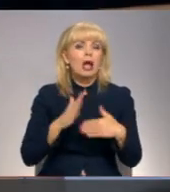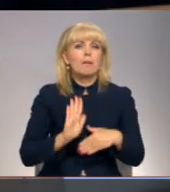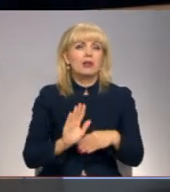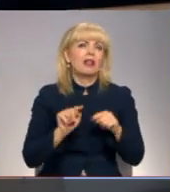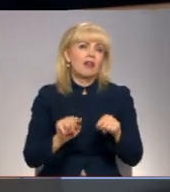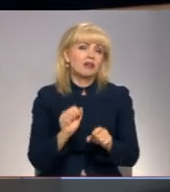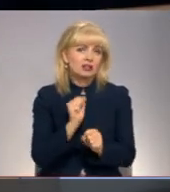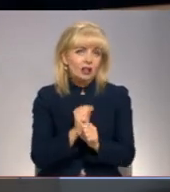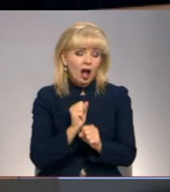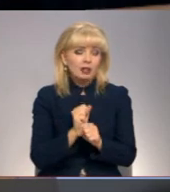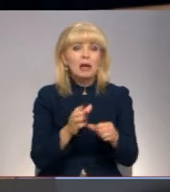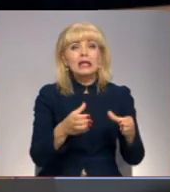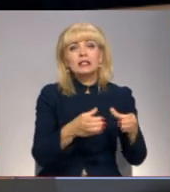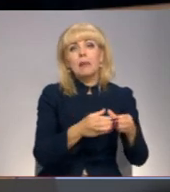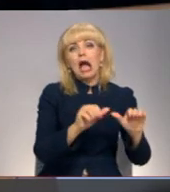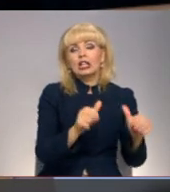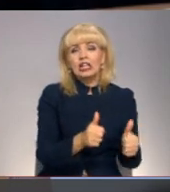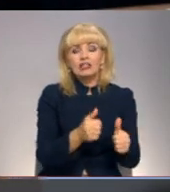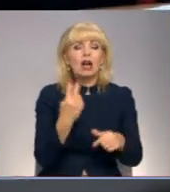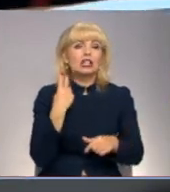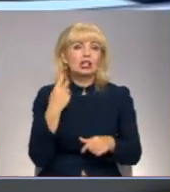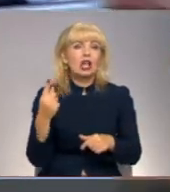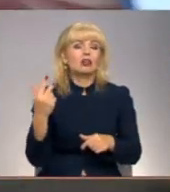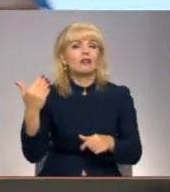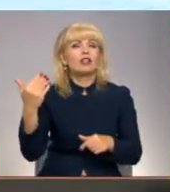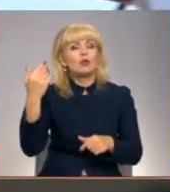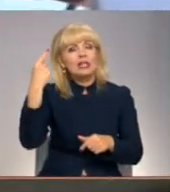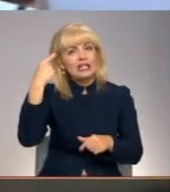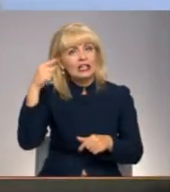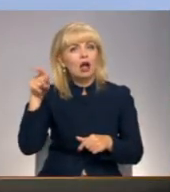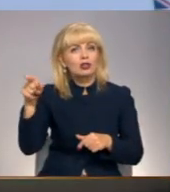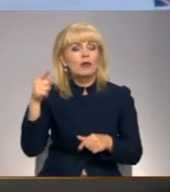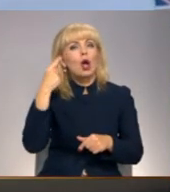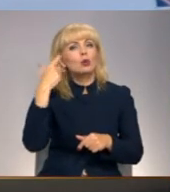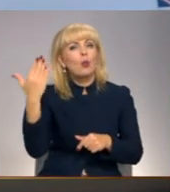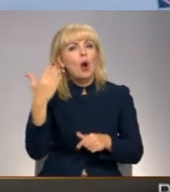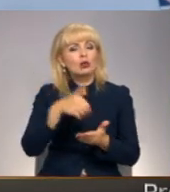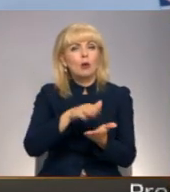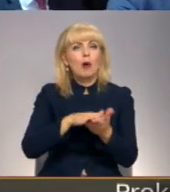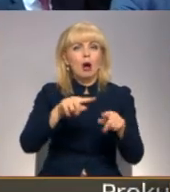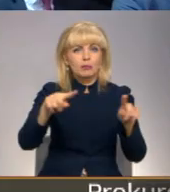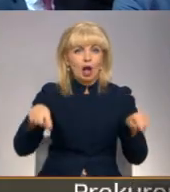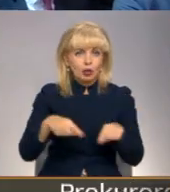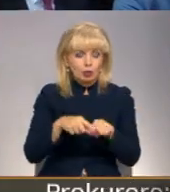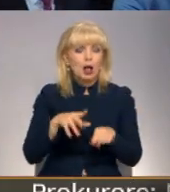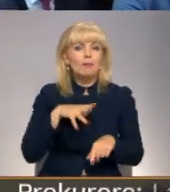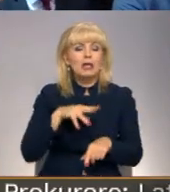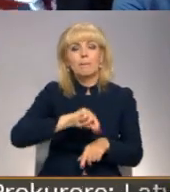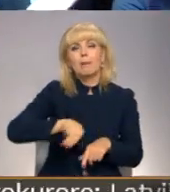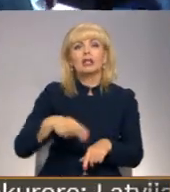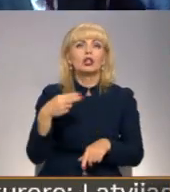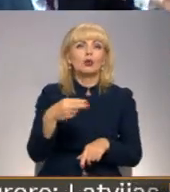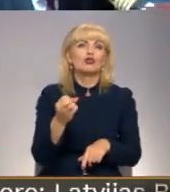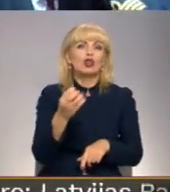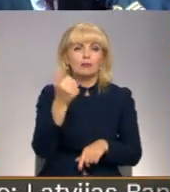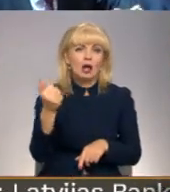strādājam. Spēku izveide ir Lielbritānijas iniciatīva. Nodoma protokols tika parakstīts 2014. Gadā,